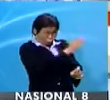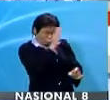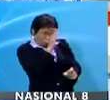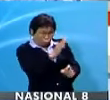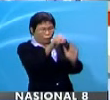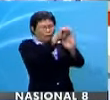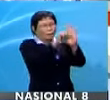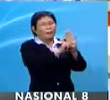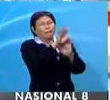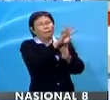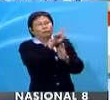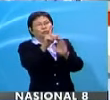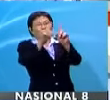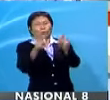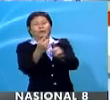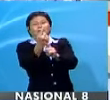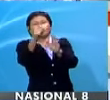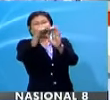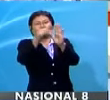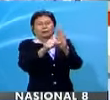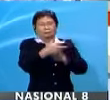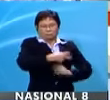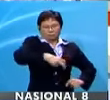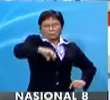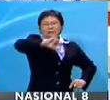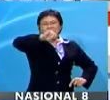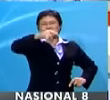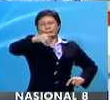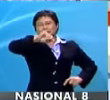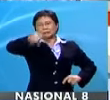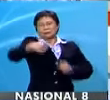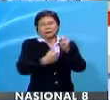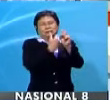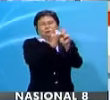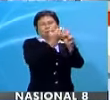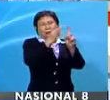seksyen 40 S1 akta pengangkutan Jalan